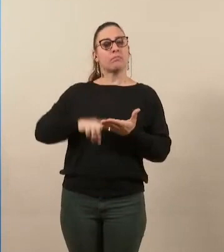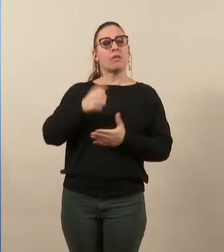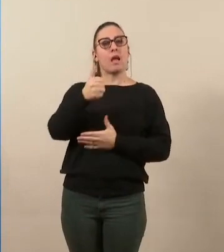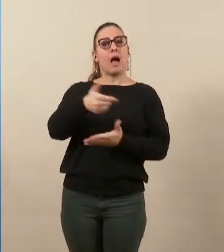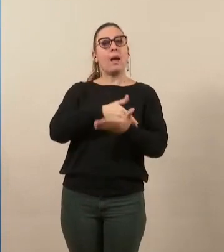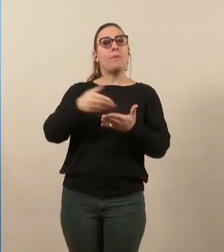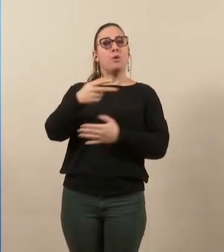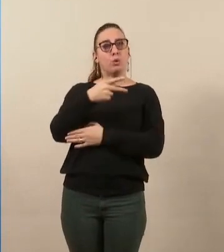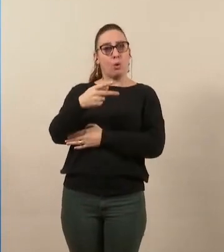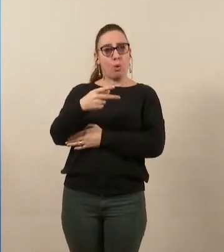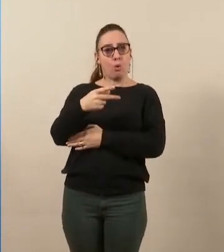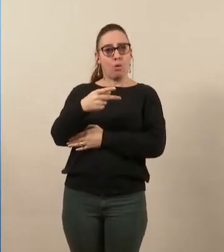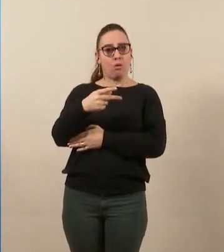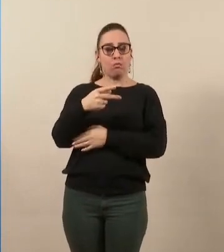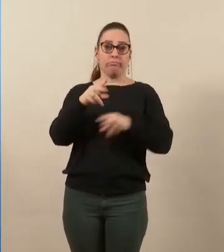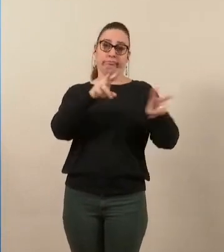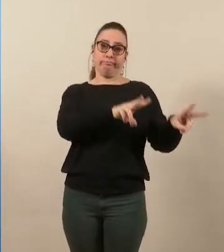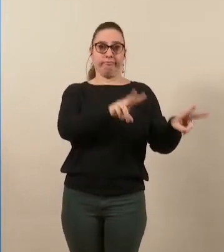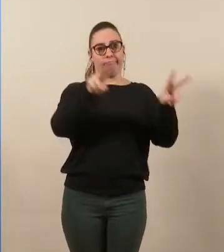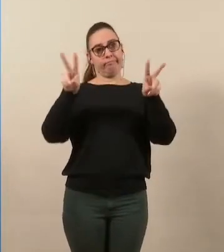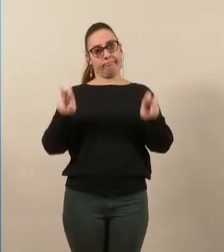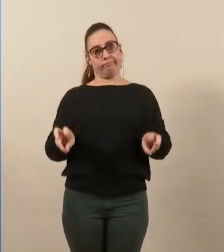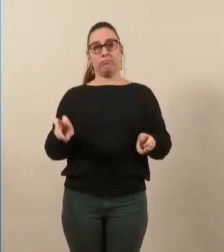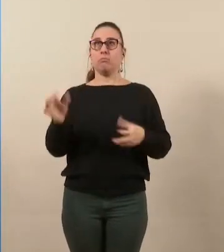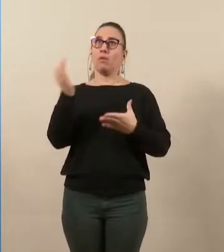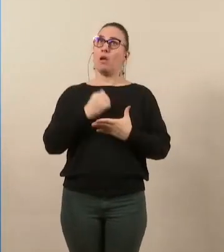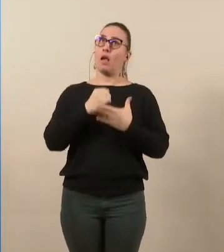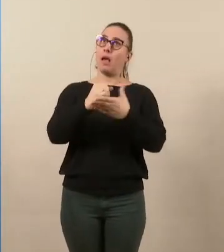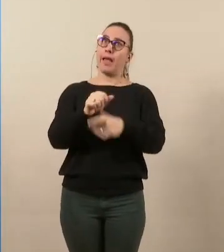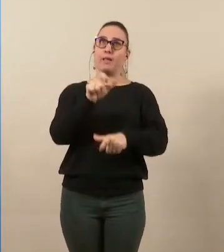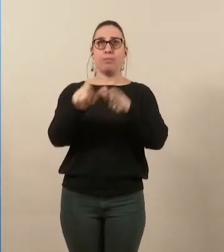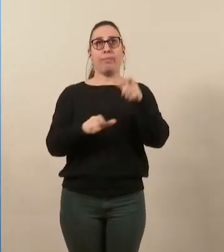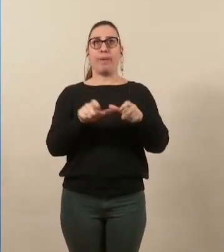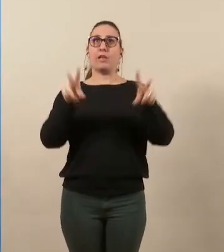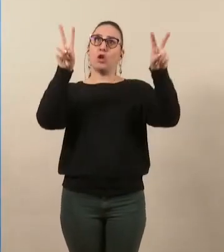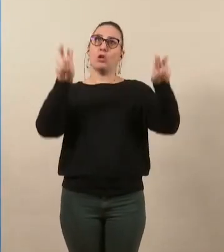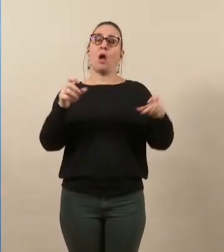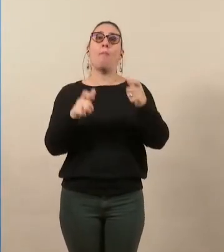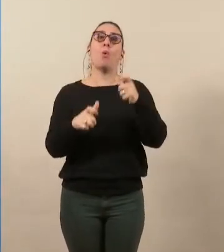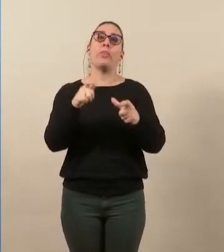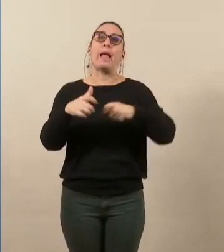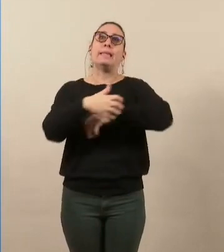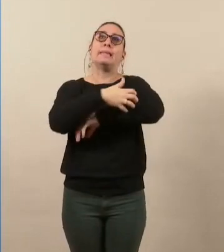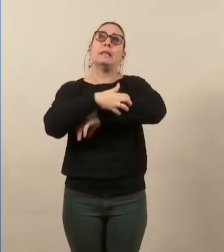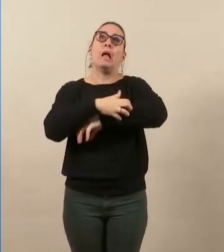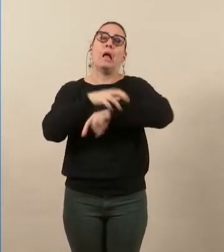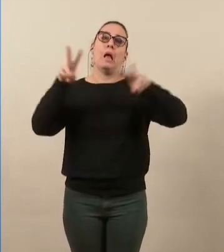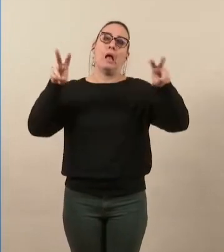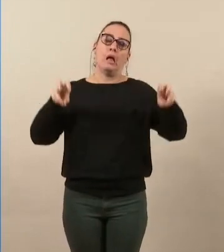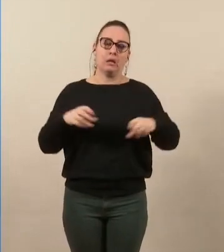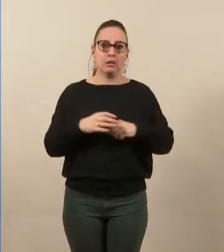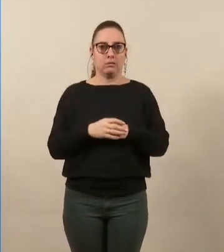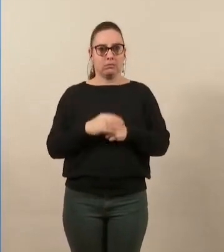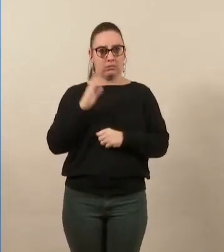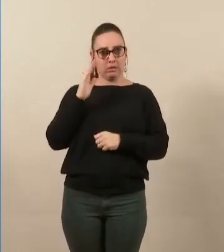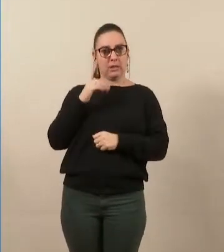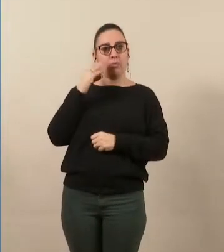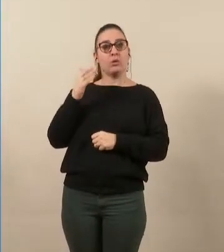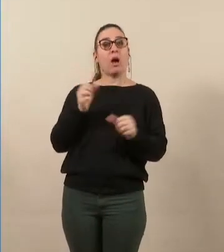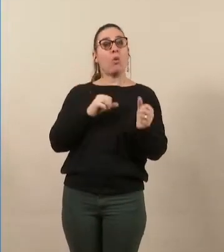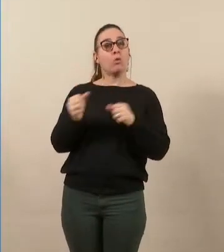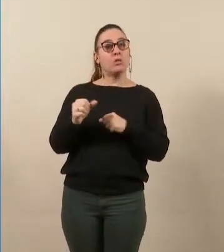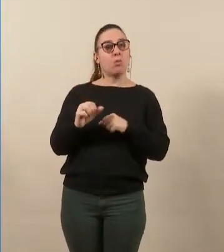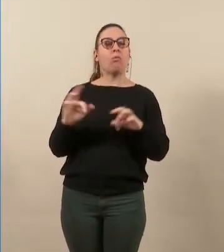d'euros pour, je cite, une aide pour les personnes modestes en contrepartie de l'augmentation de taxes